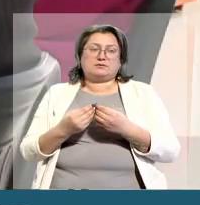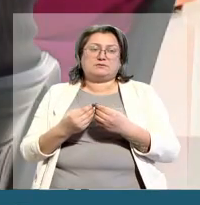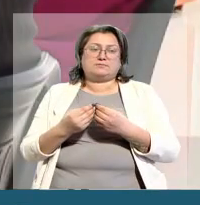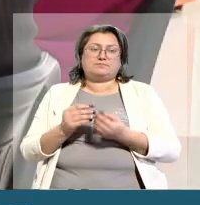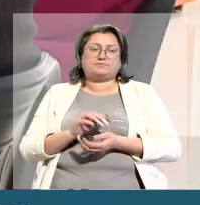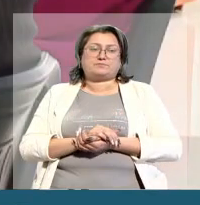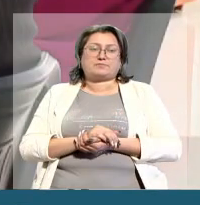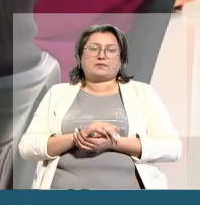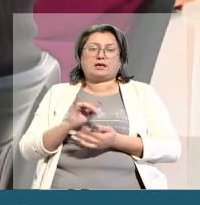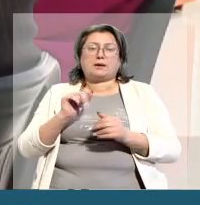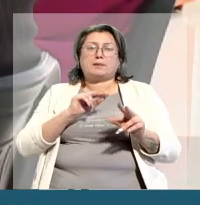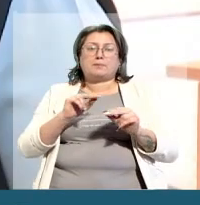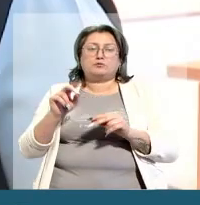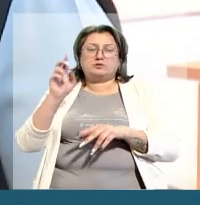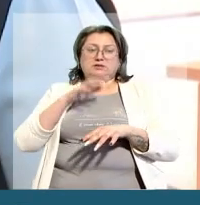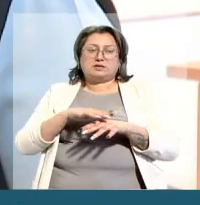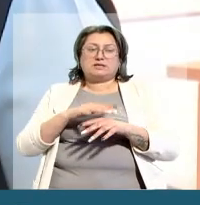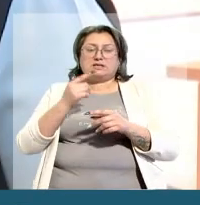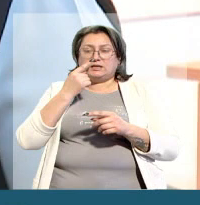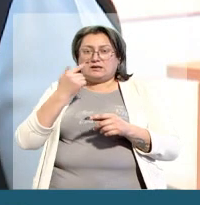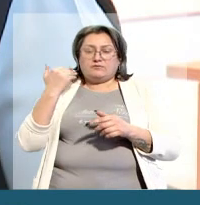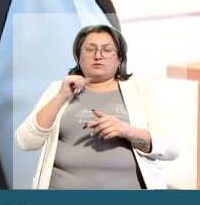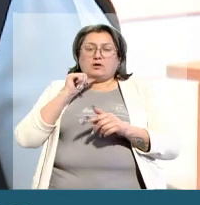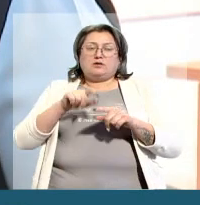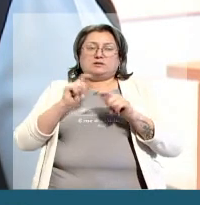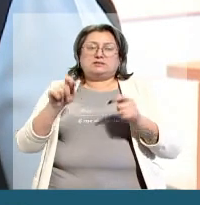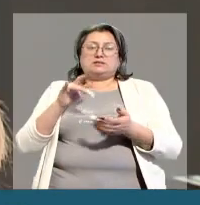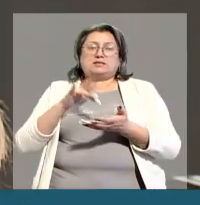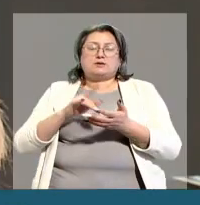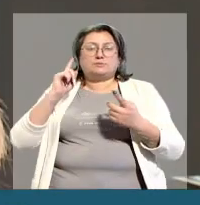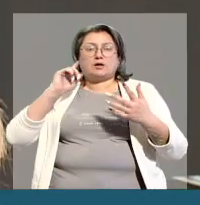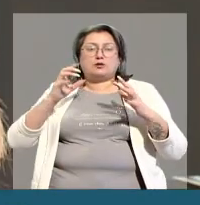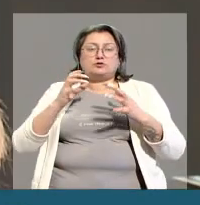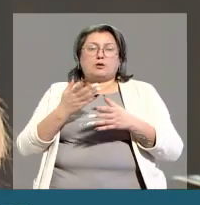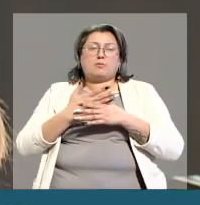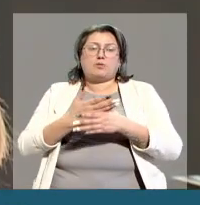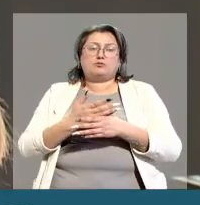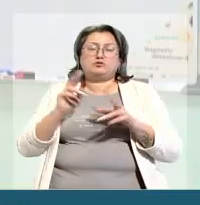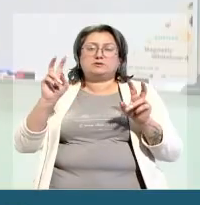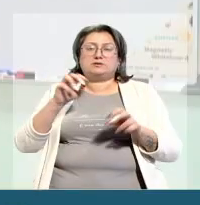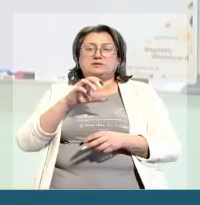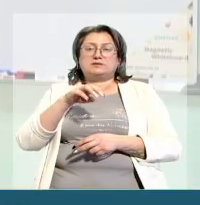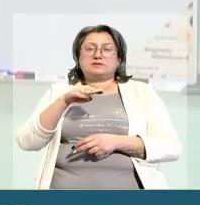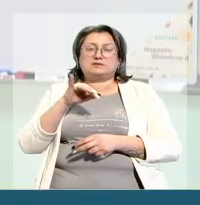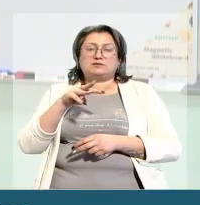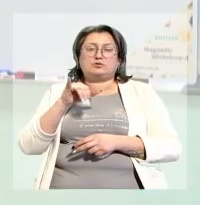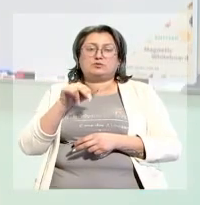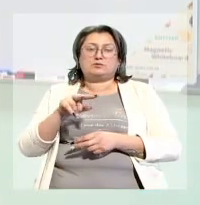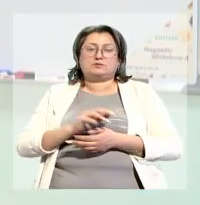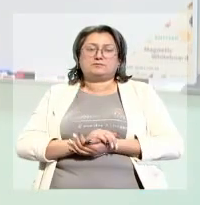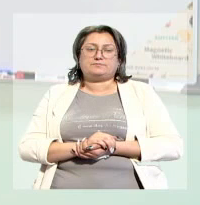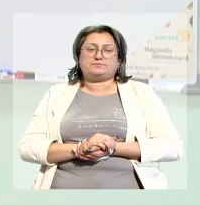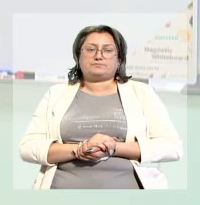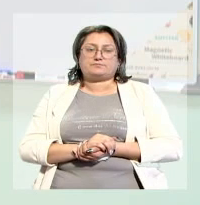стимул психологиялық көмек орталығы ашылды. Мұнда жоғары білікті мамандар түрлі әдістерімен ем-дом шараларын өткізеді. Социальная